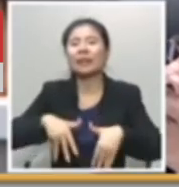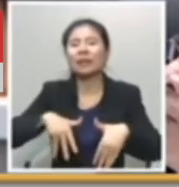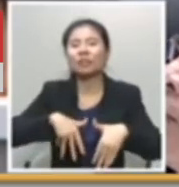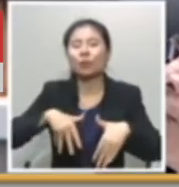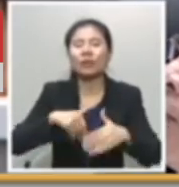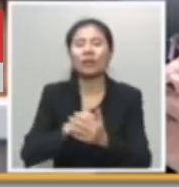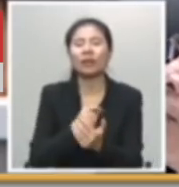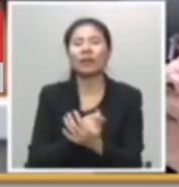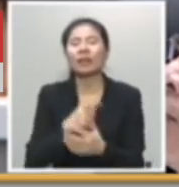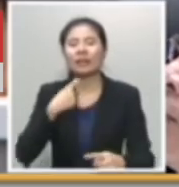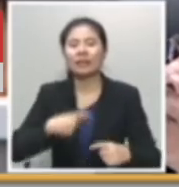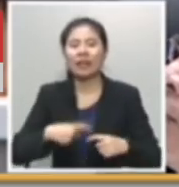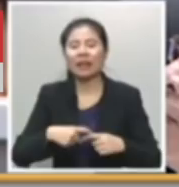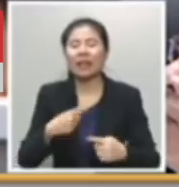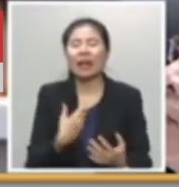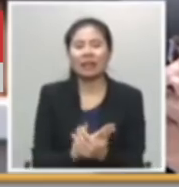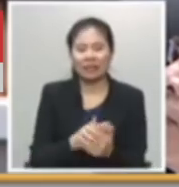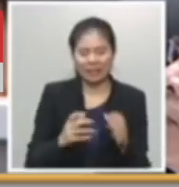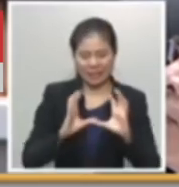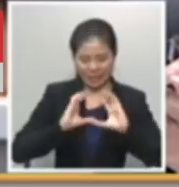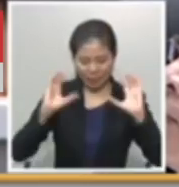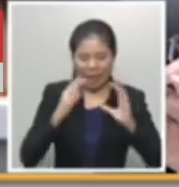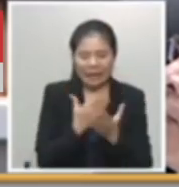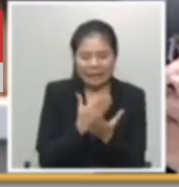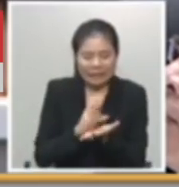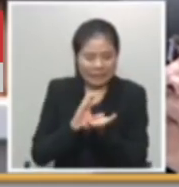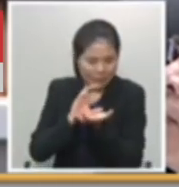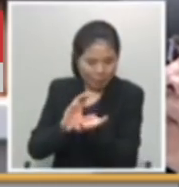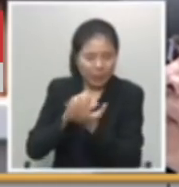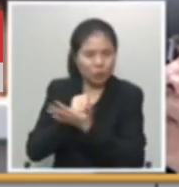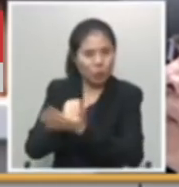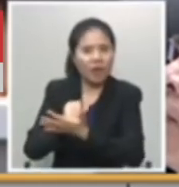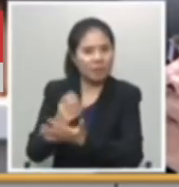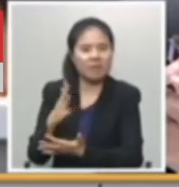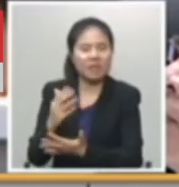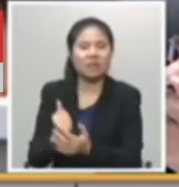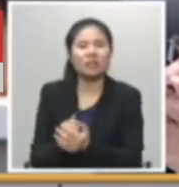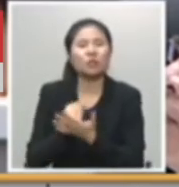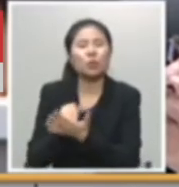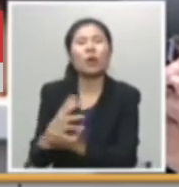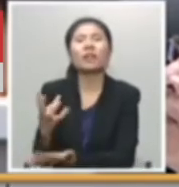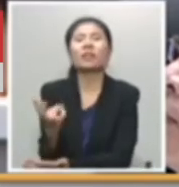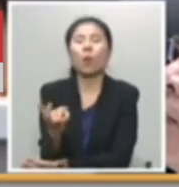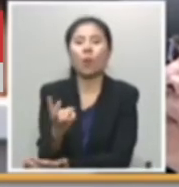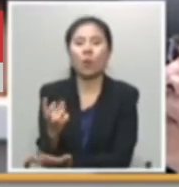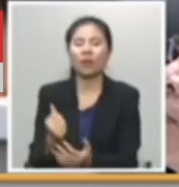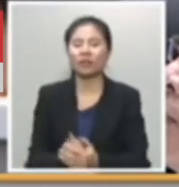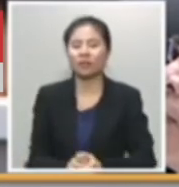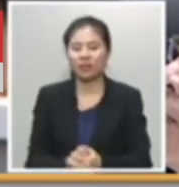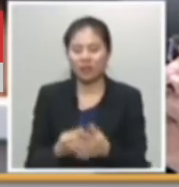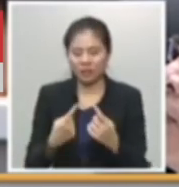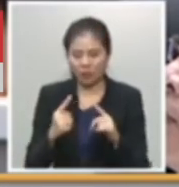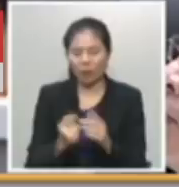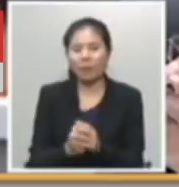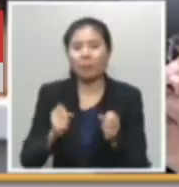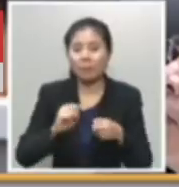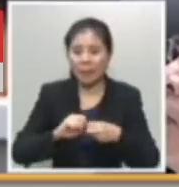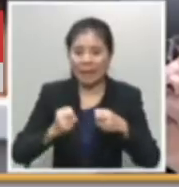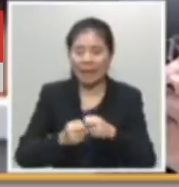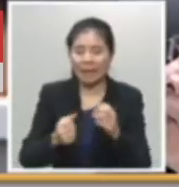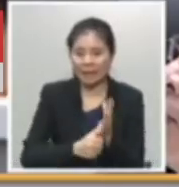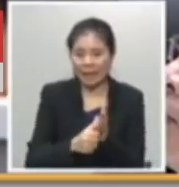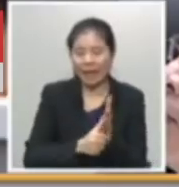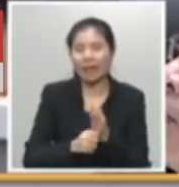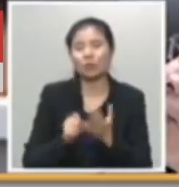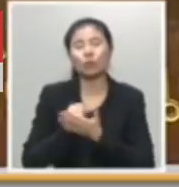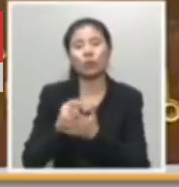ไปช่วยเหลือเลยช่วยน้อยมากช่วยเป็นพิธีการเท่านั้นแต่มันไม่ได้แก้ปัญหาพี่น้องประชาช